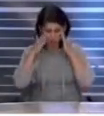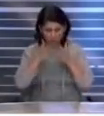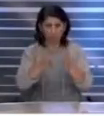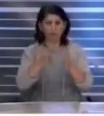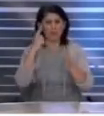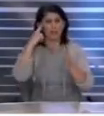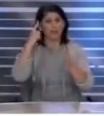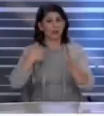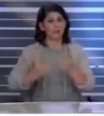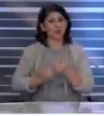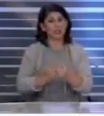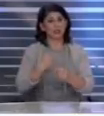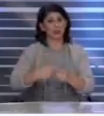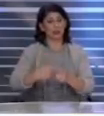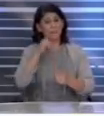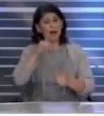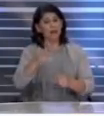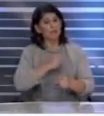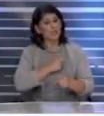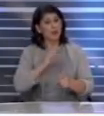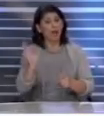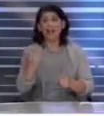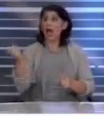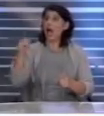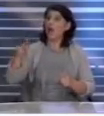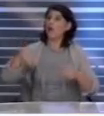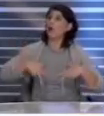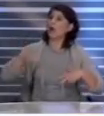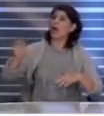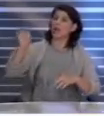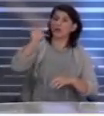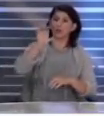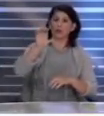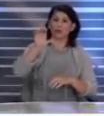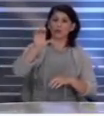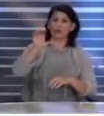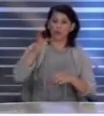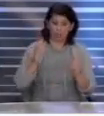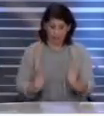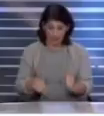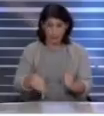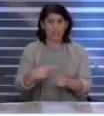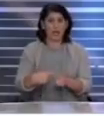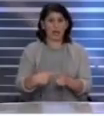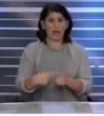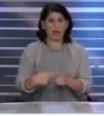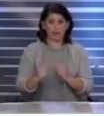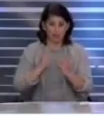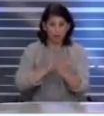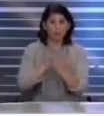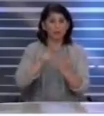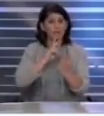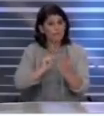σε δύσκολες στιγμές. Ανέκαθεν ήμουν πεπισμένος ότι αν κάποια άλλη χώρα είχε βρεθεί στη θέση της Ελλάδας, αντιμέτωπη με τα ίδια